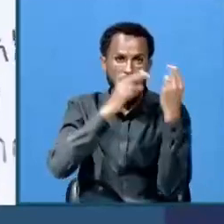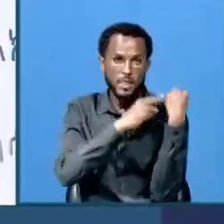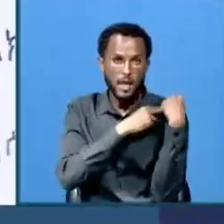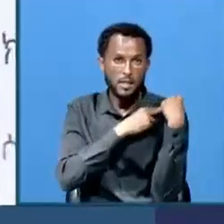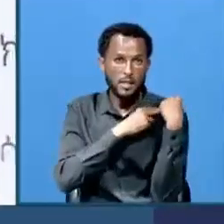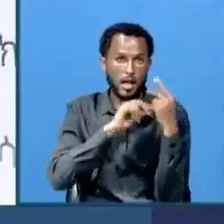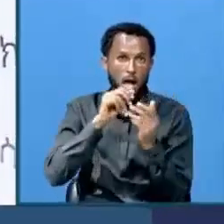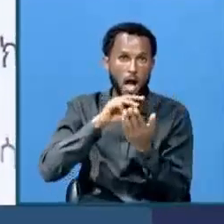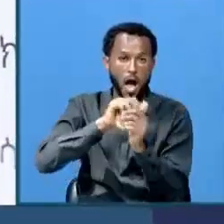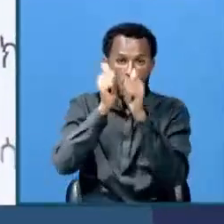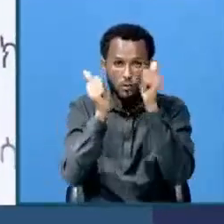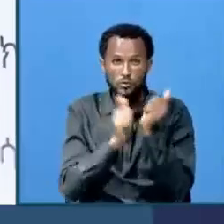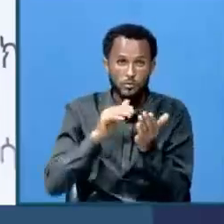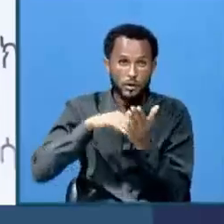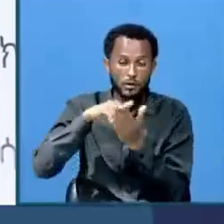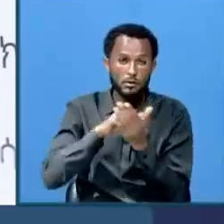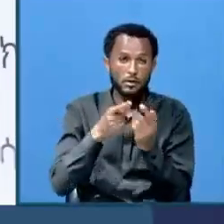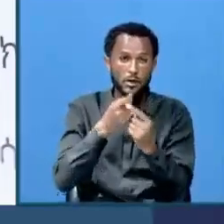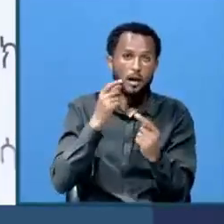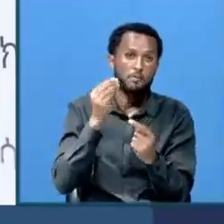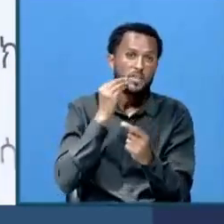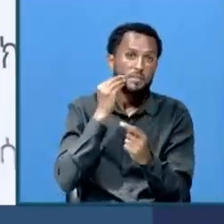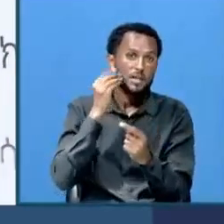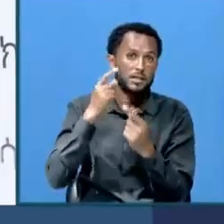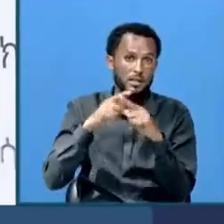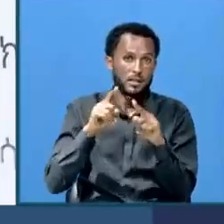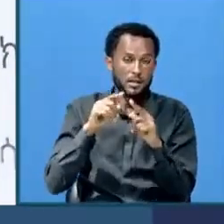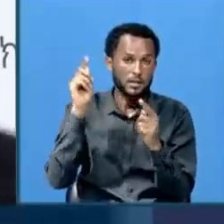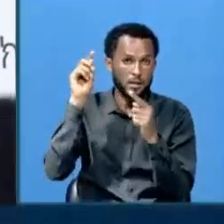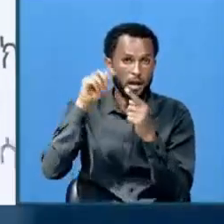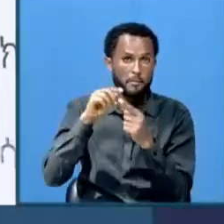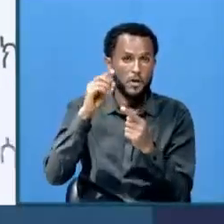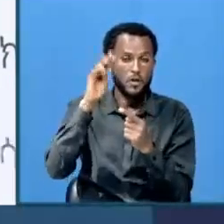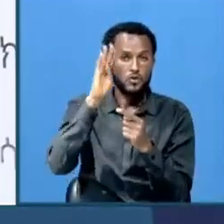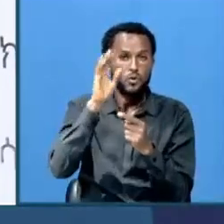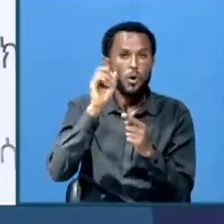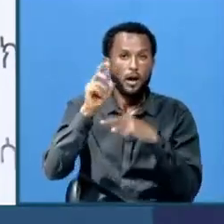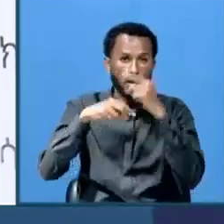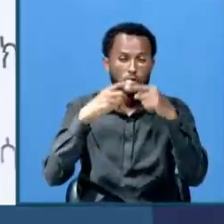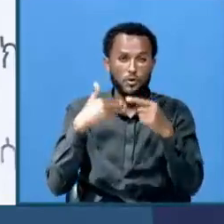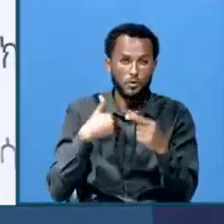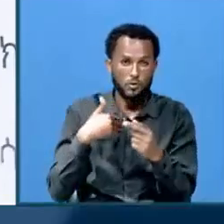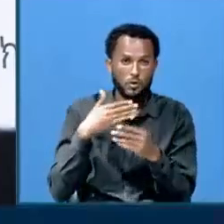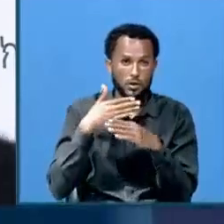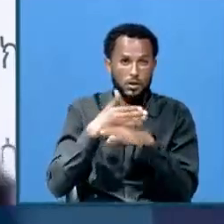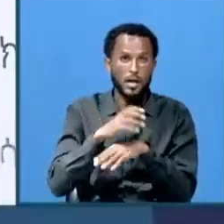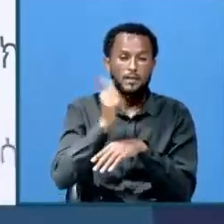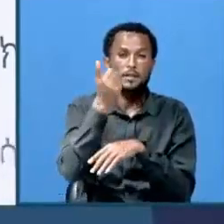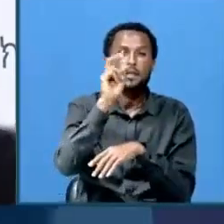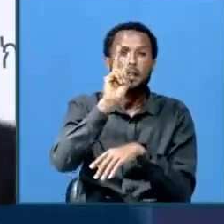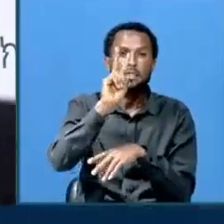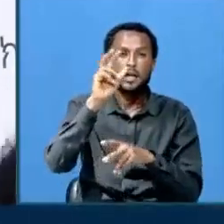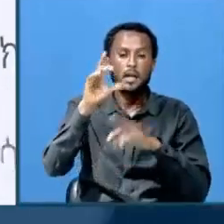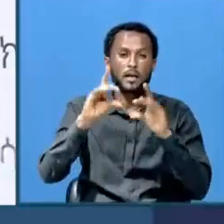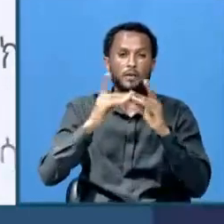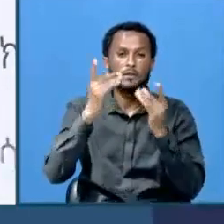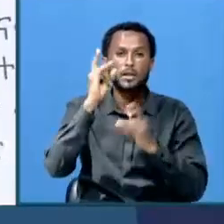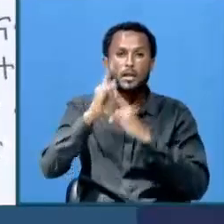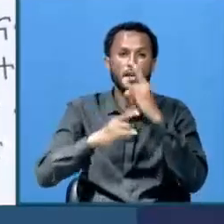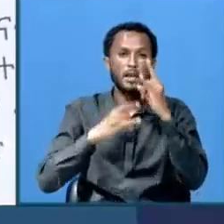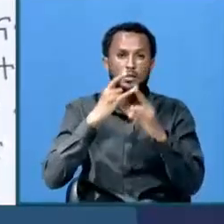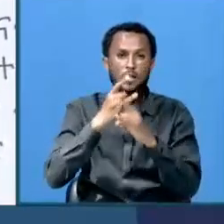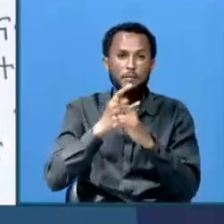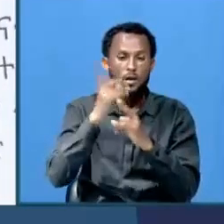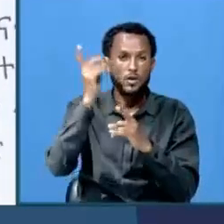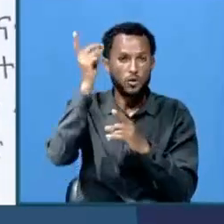ላስታ እንትኸይድ ግን ቤተ ክህነት ካብ ኣኽሱም ይለቐቐ ነሩ። ቤተ መንግስቲ ግን ናብ ሸዋ ናብ ላስታ ኸይዱ ነይሩ ማለት እዩ። ድሕሪ 13 ክፍለ ዘመን ግን መንግስትነት ብይኩን